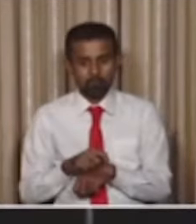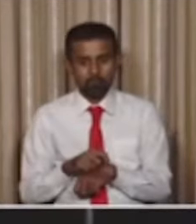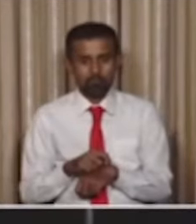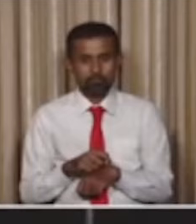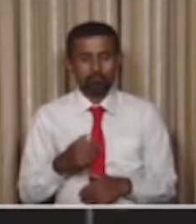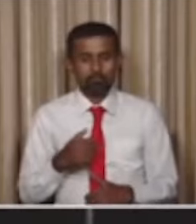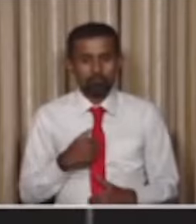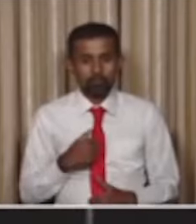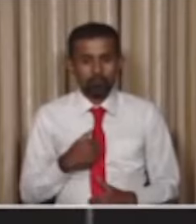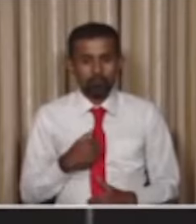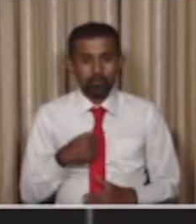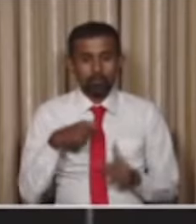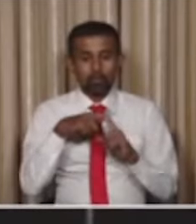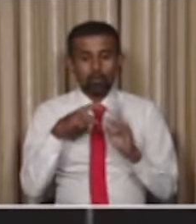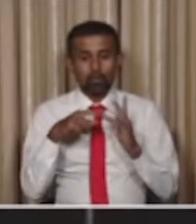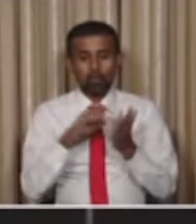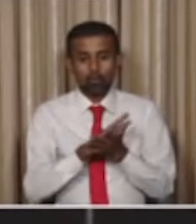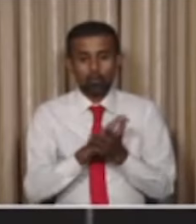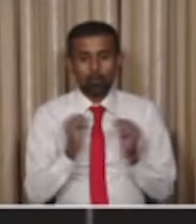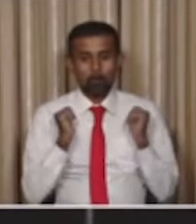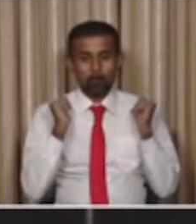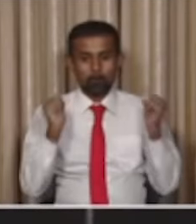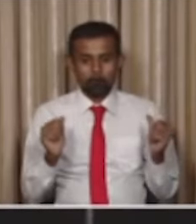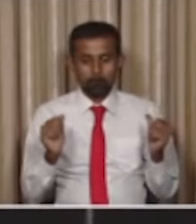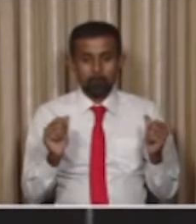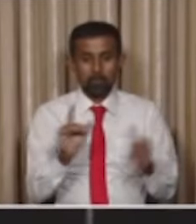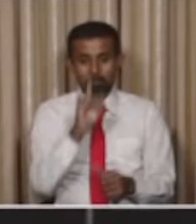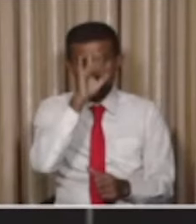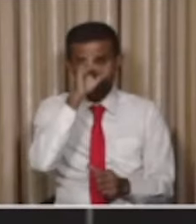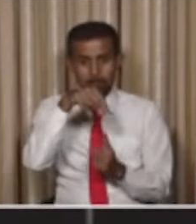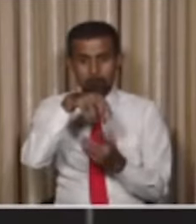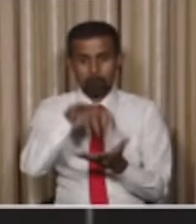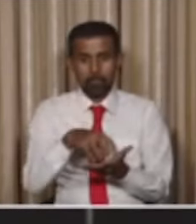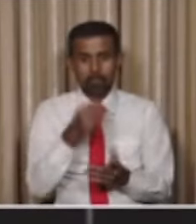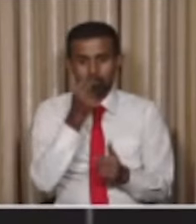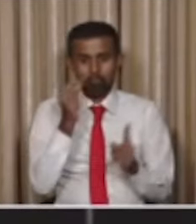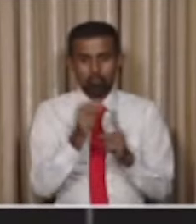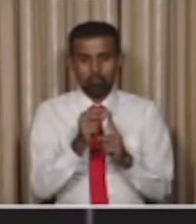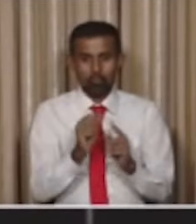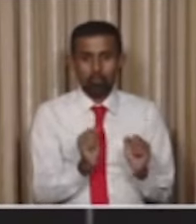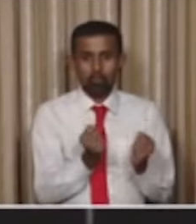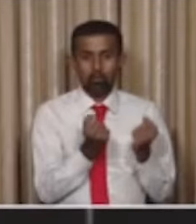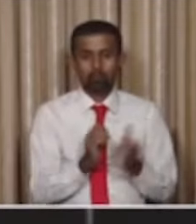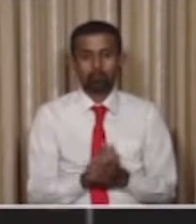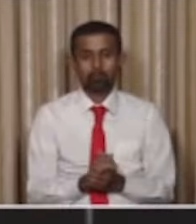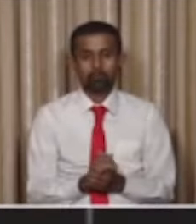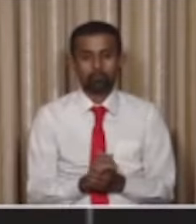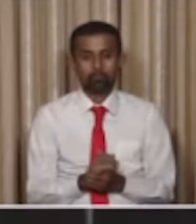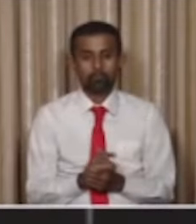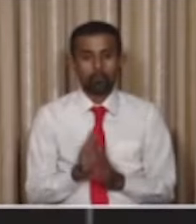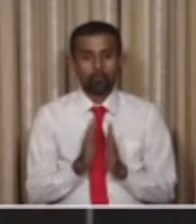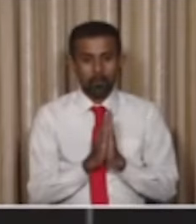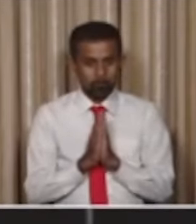අපි කොච්චි කඩේ පාලම තමයි වයඹ පළාතේ වගේම පුත්තලන් දිස්ත්‍රික්කයේ ආරම්භය තියෙන්නේ එතනදී